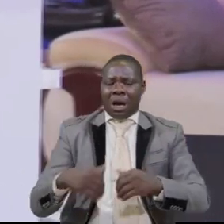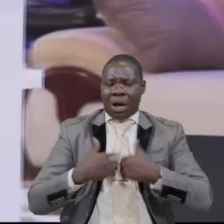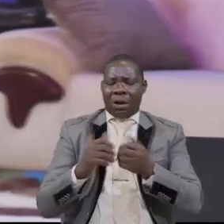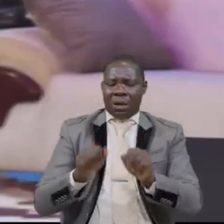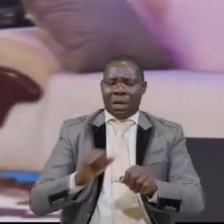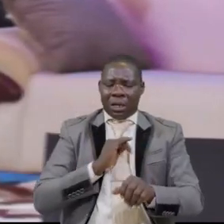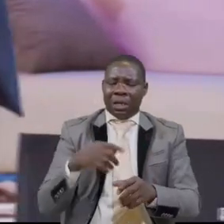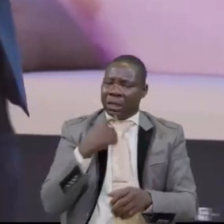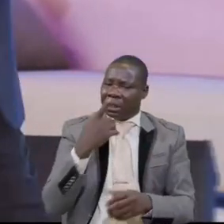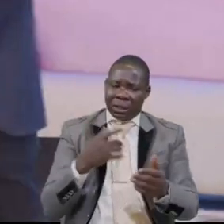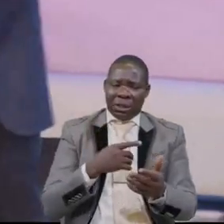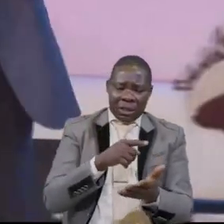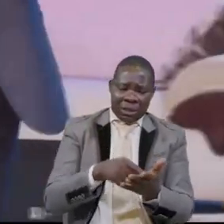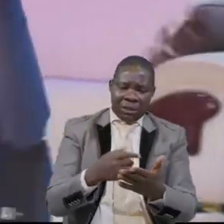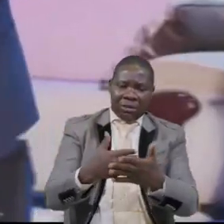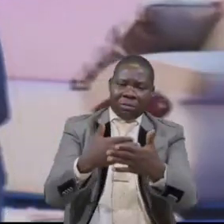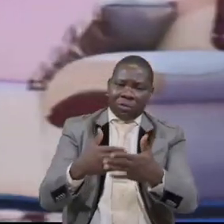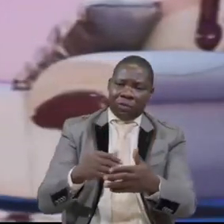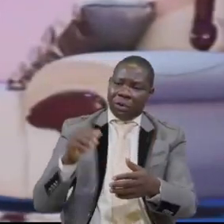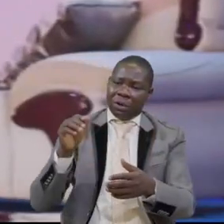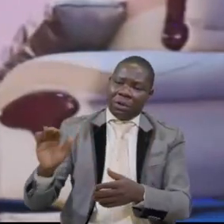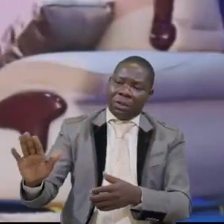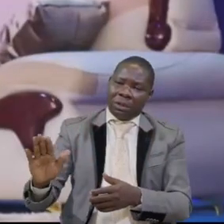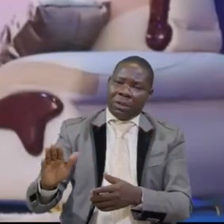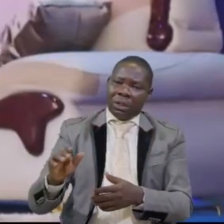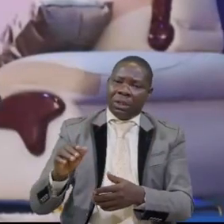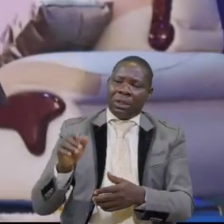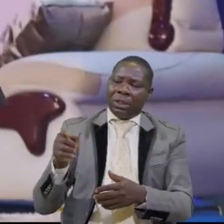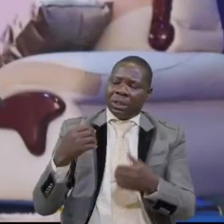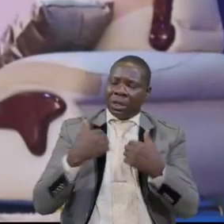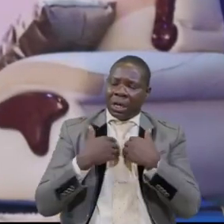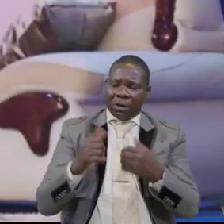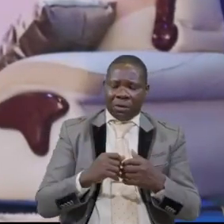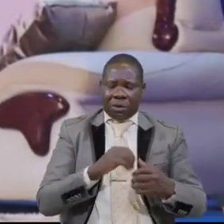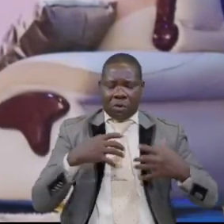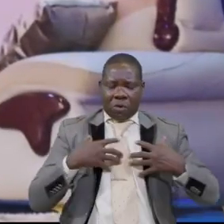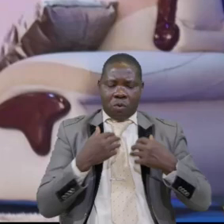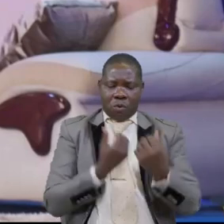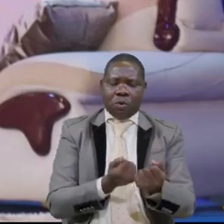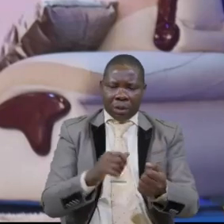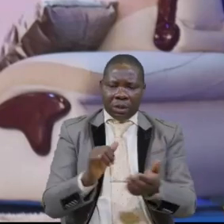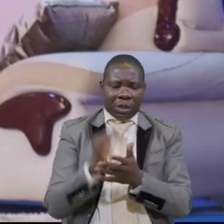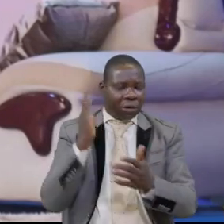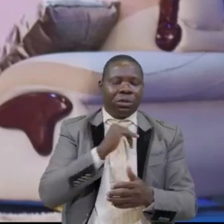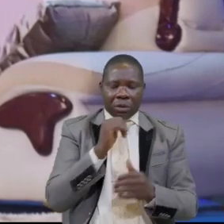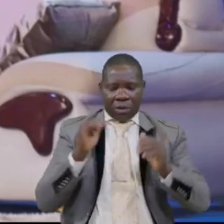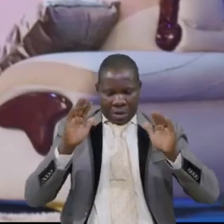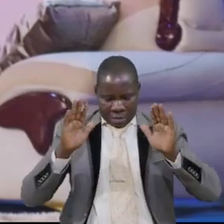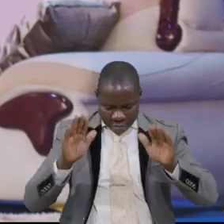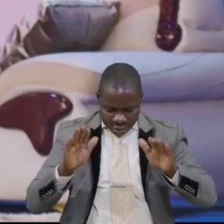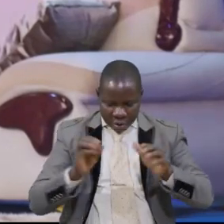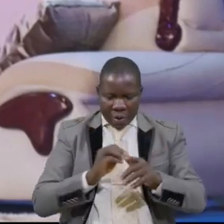maintenant? Devant lui, il avait un courage qui ne fléchit pas ou ne se courbe